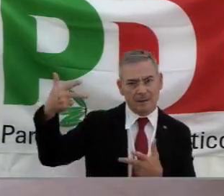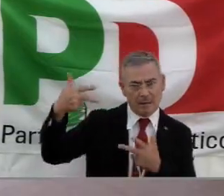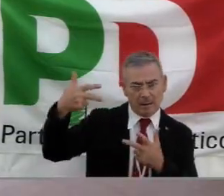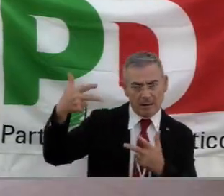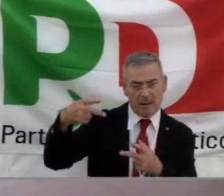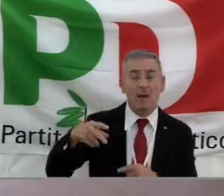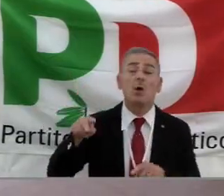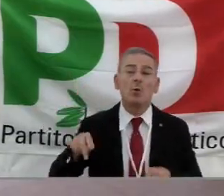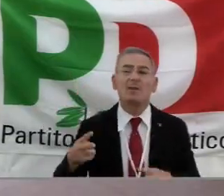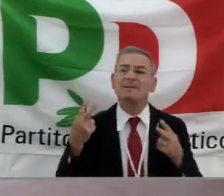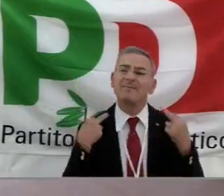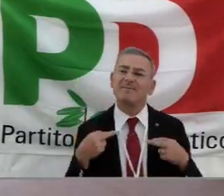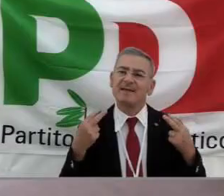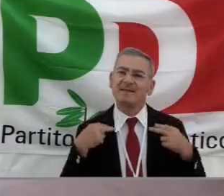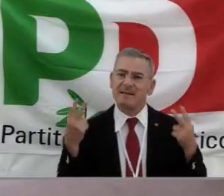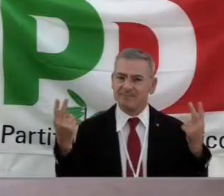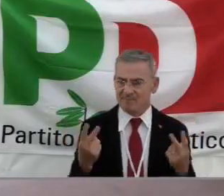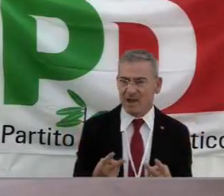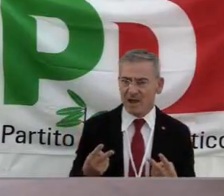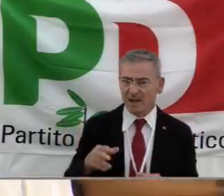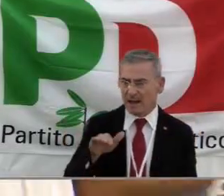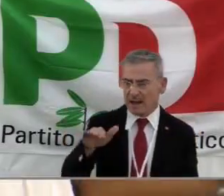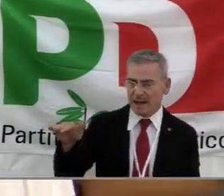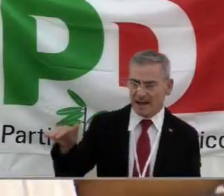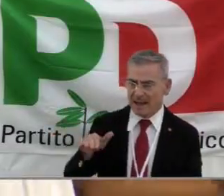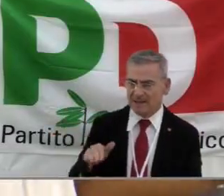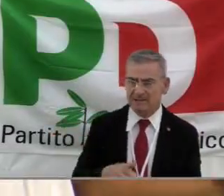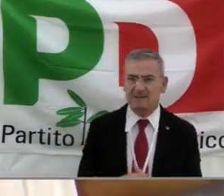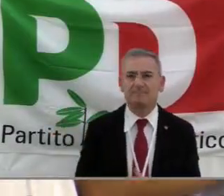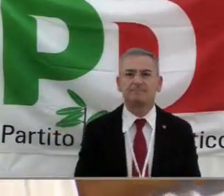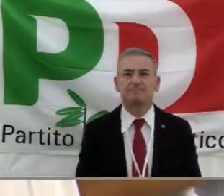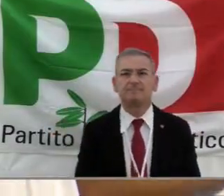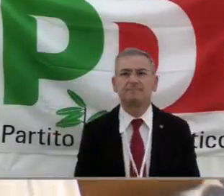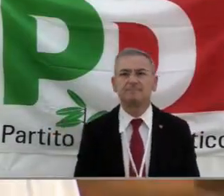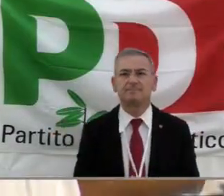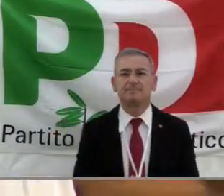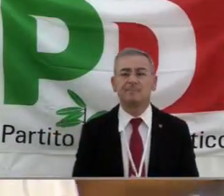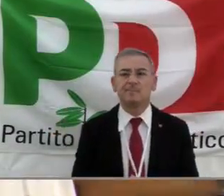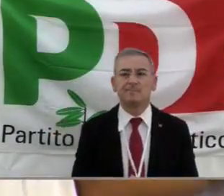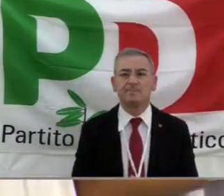di ragazzi. Grazie, lei mi salva la vita.